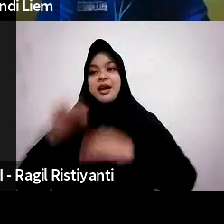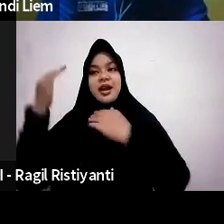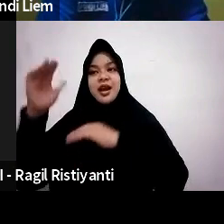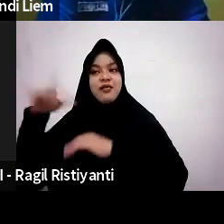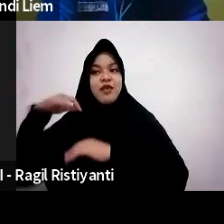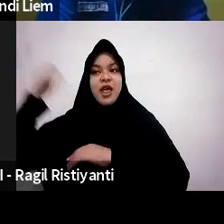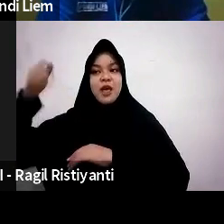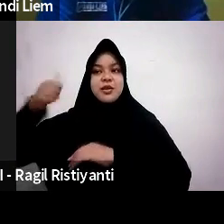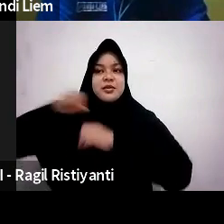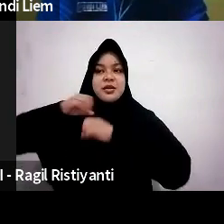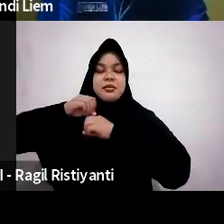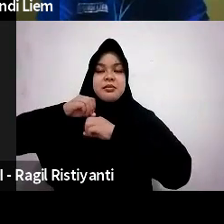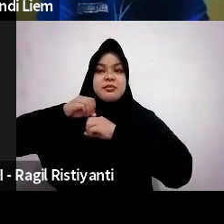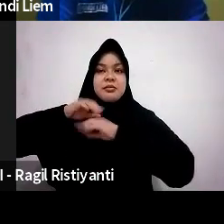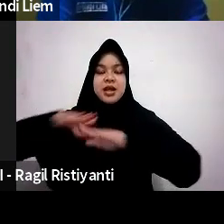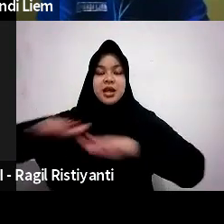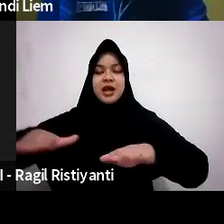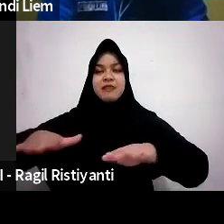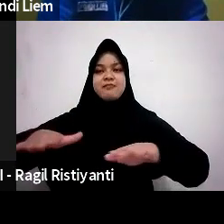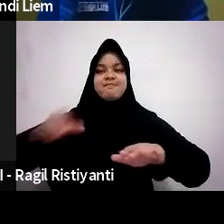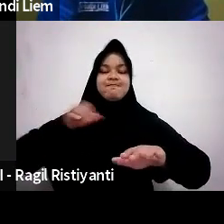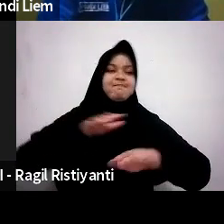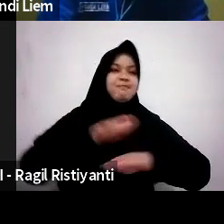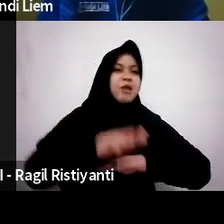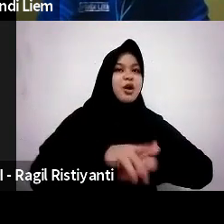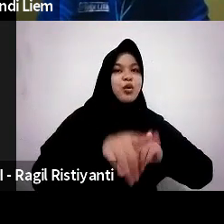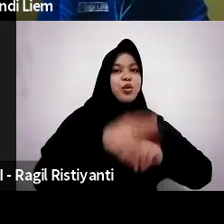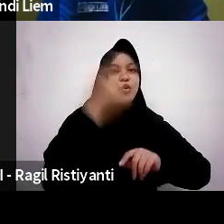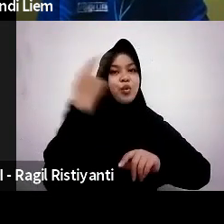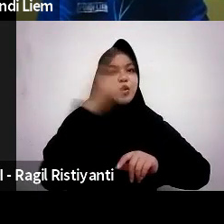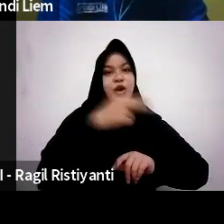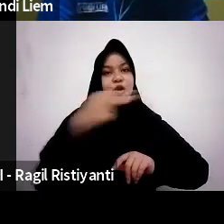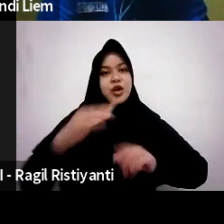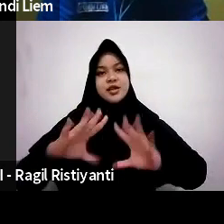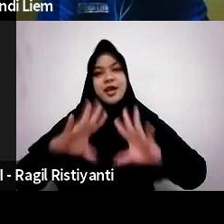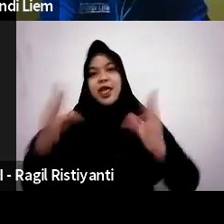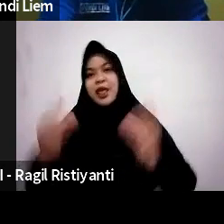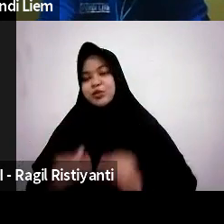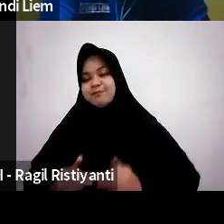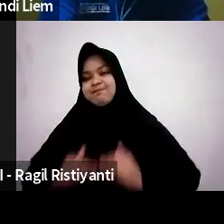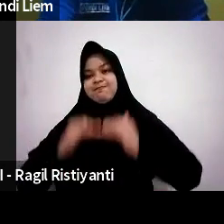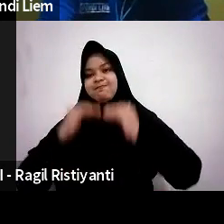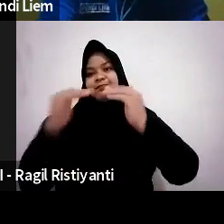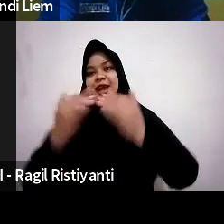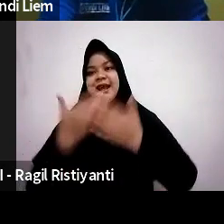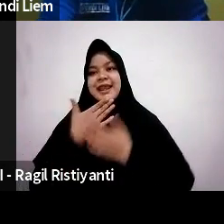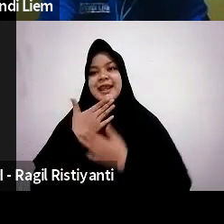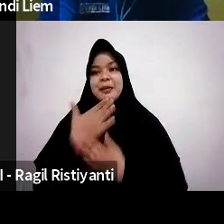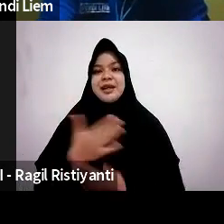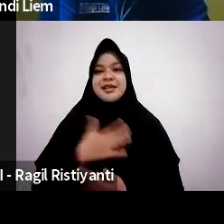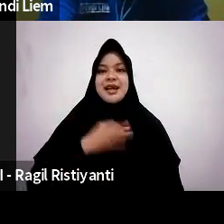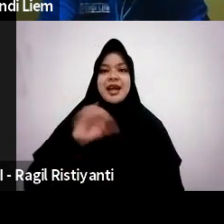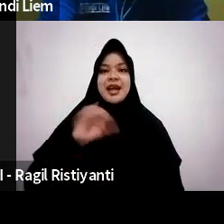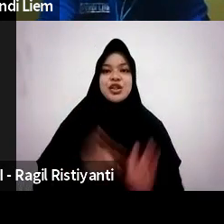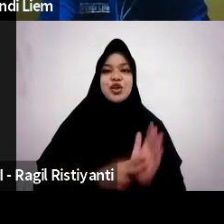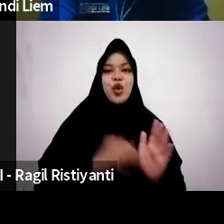Ini bisa memberikan lebih banyak dampak untuk Indonesia yang lebih inklusif Terima kasih saya jonifianto